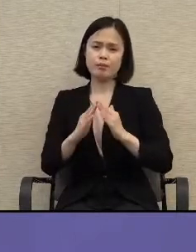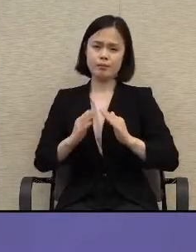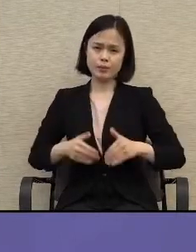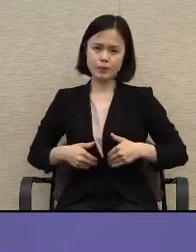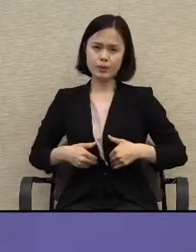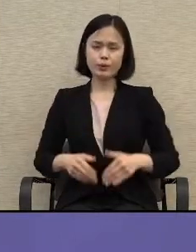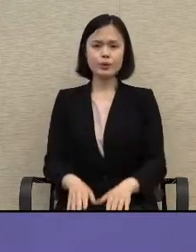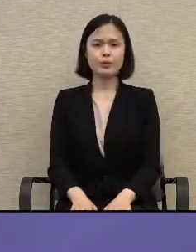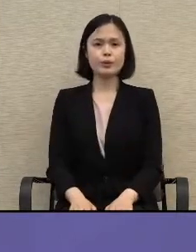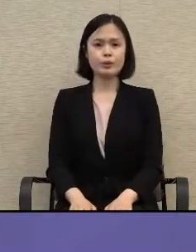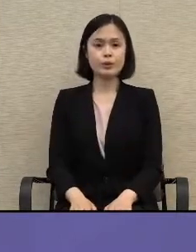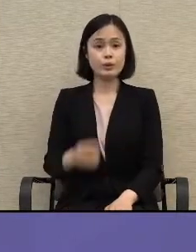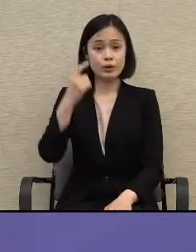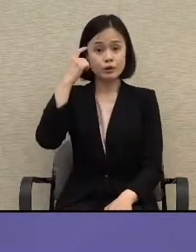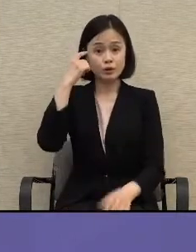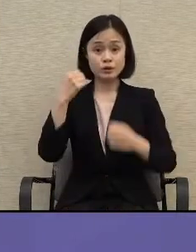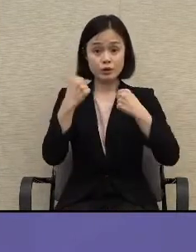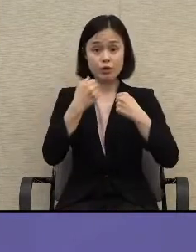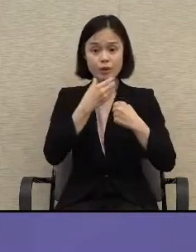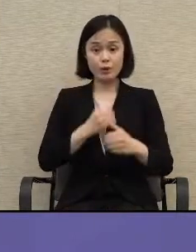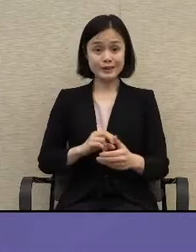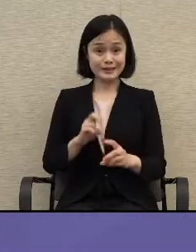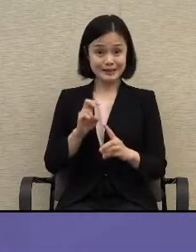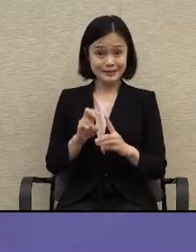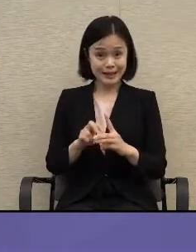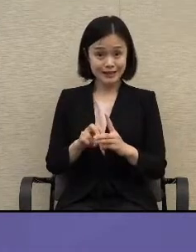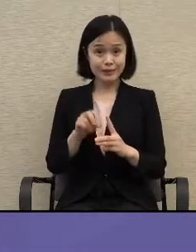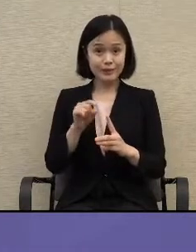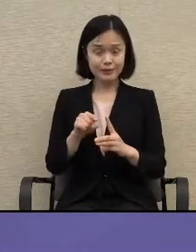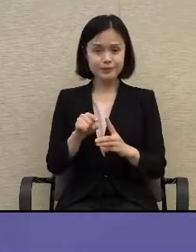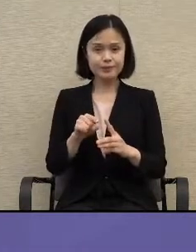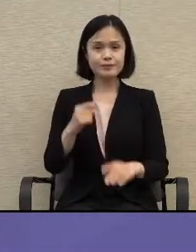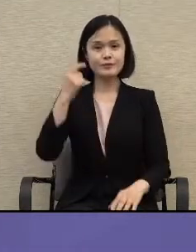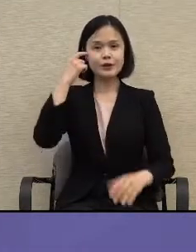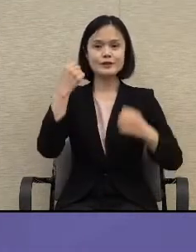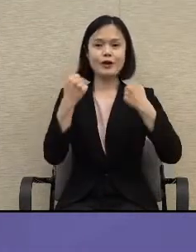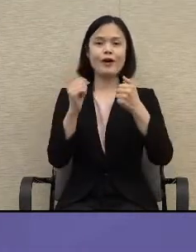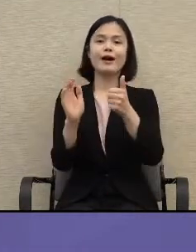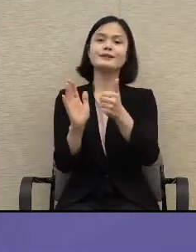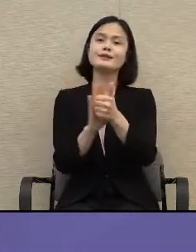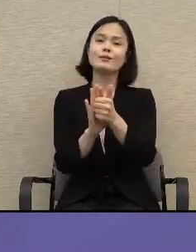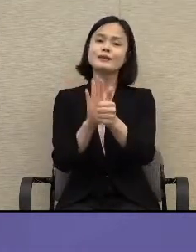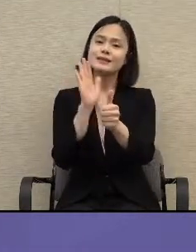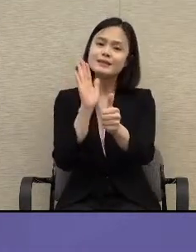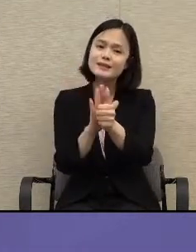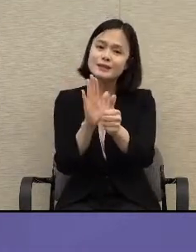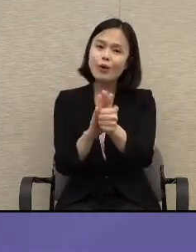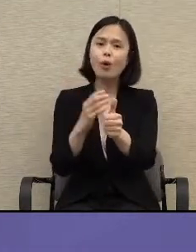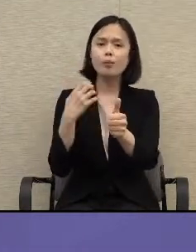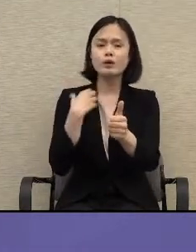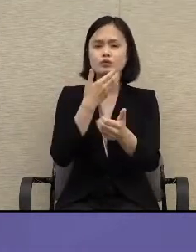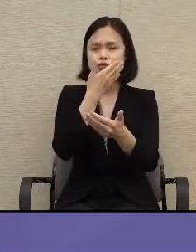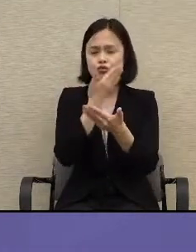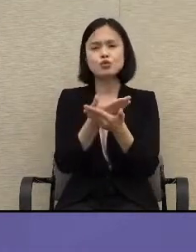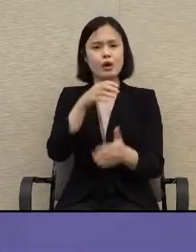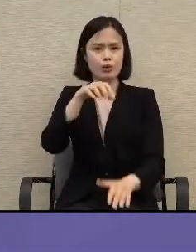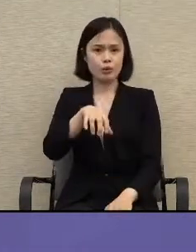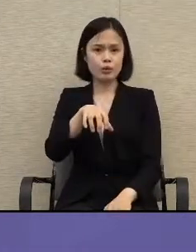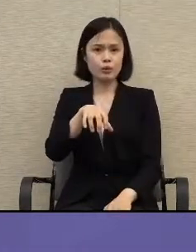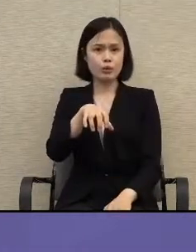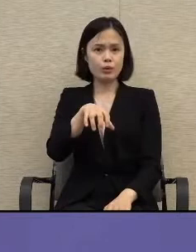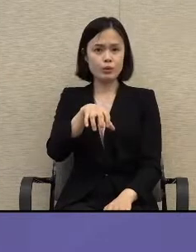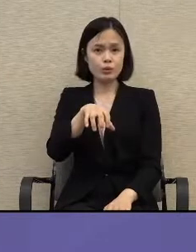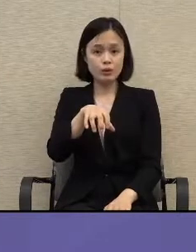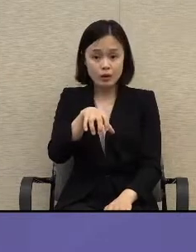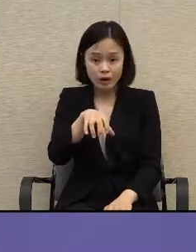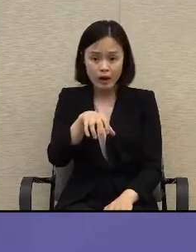텐데요. 정신건강복지센터는 정신건강 서비스를 제공하는 핵심 전달 체계입니다. 그동안 이제 설치가 안된